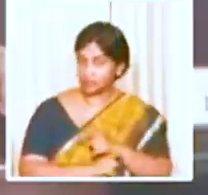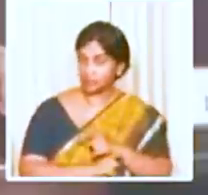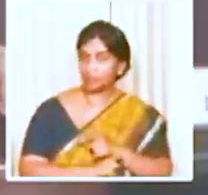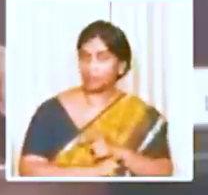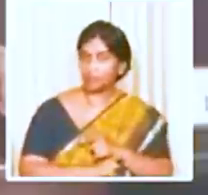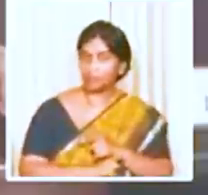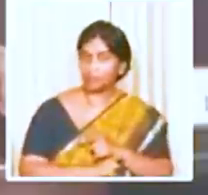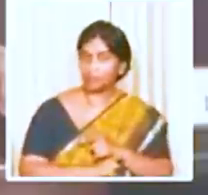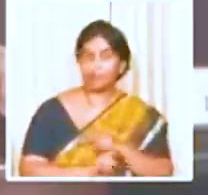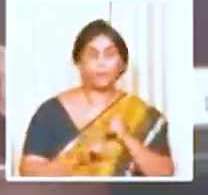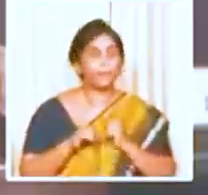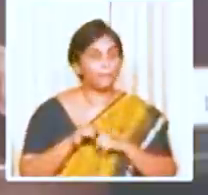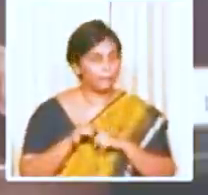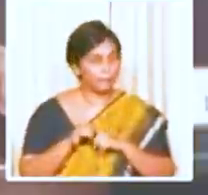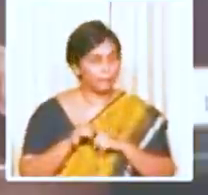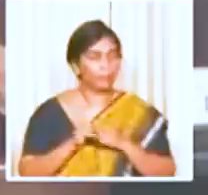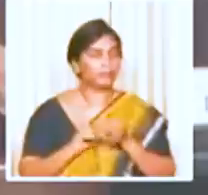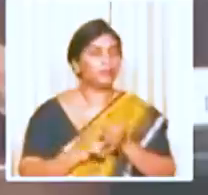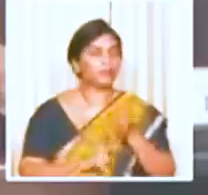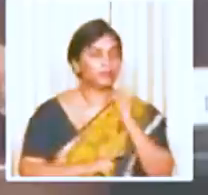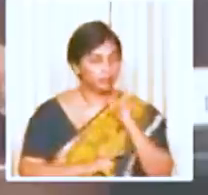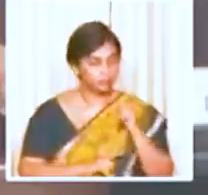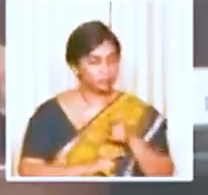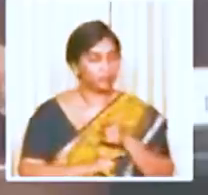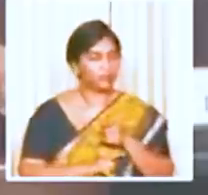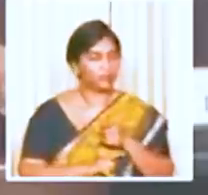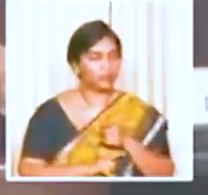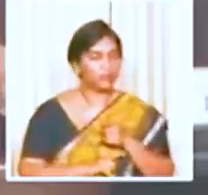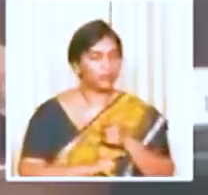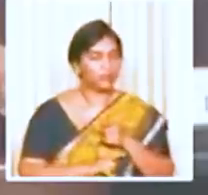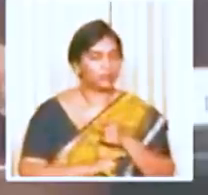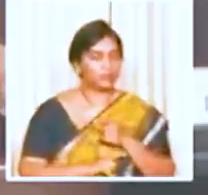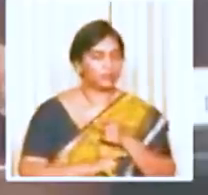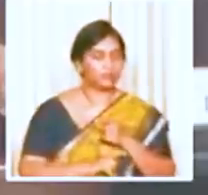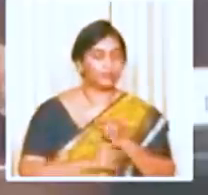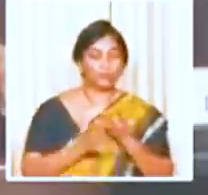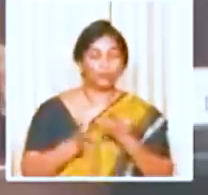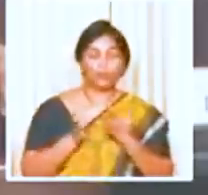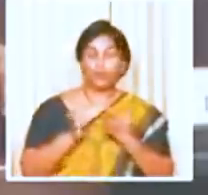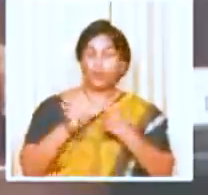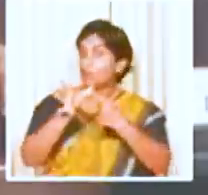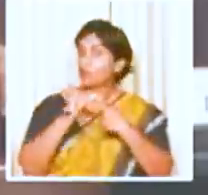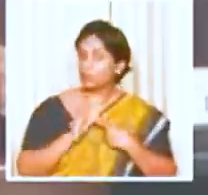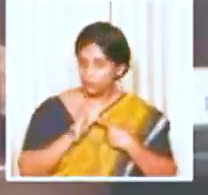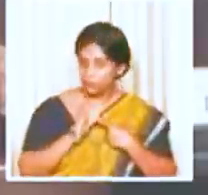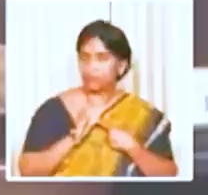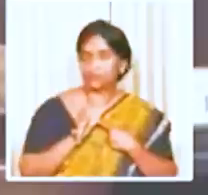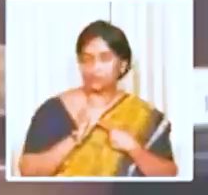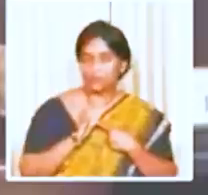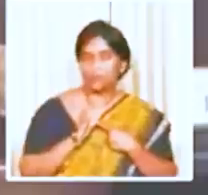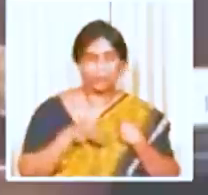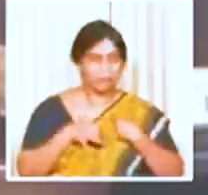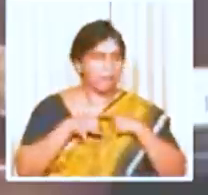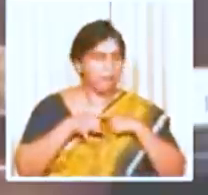பதில் சொல்றதுக்கு ஜனாதிபதிக்கு விருப்பம் இருக்கவில்லை. அதாவது எங்களுடைய இனத்தை அழித்ததை பற்றி, எங்களுடைய இனத்துக்கு எதிராக நடந்த குற்றங்களை பற்றி, பொறுப்பு